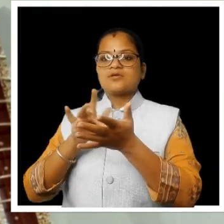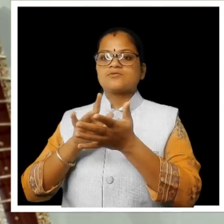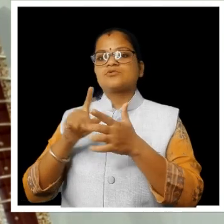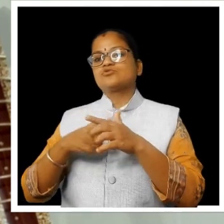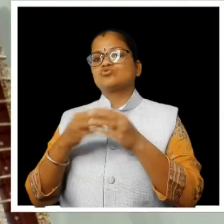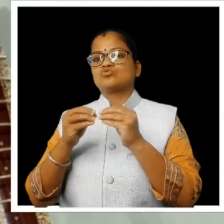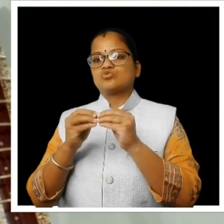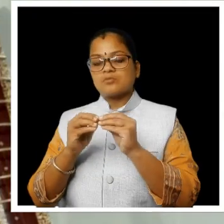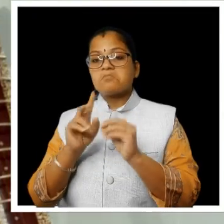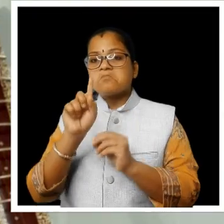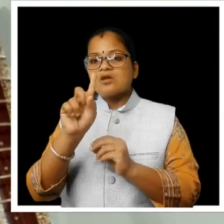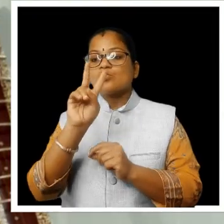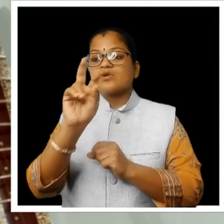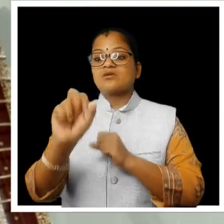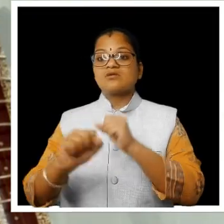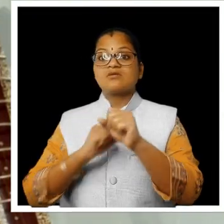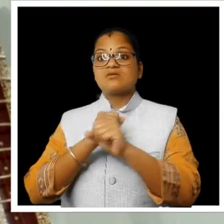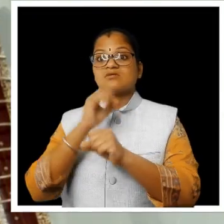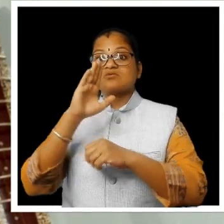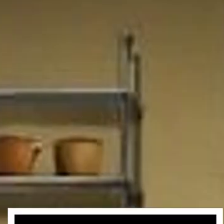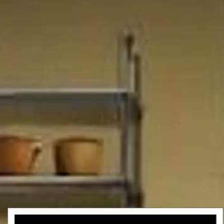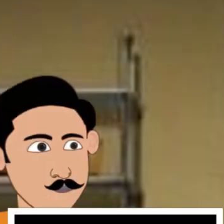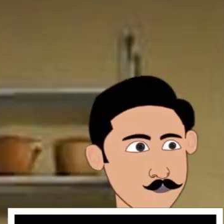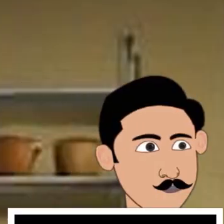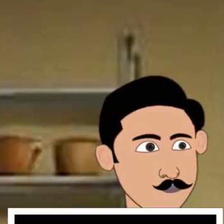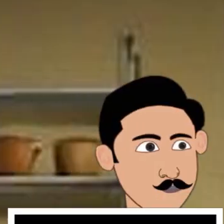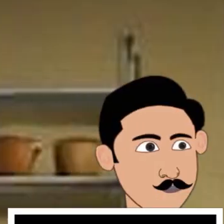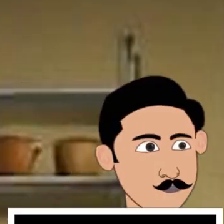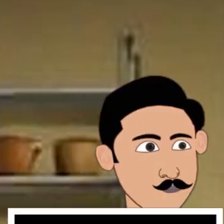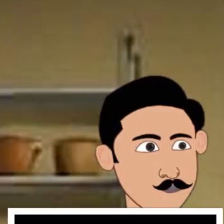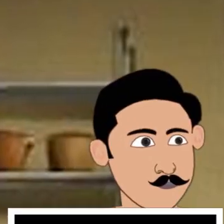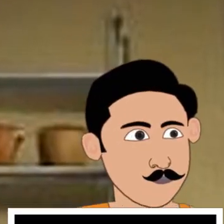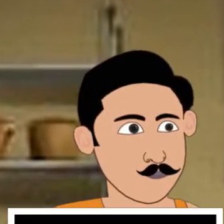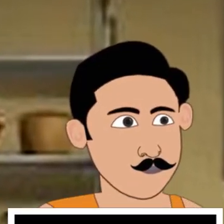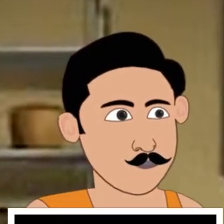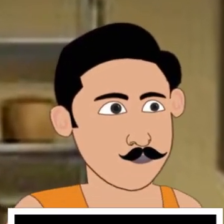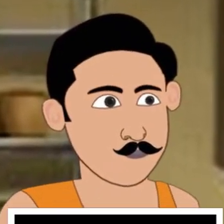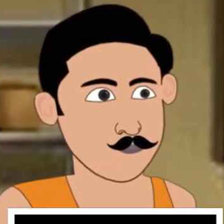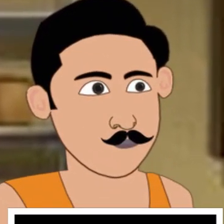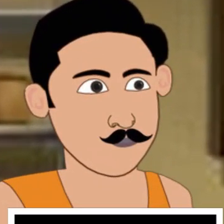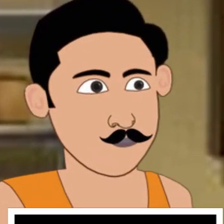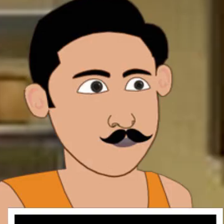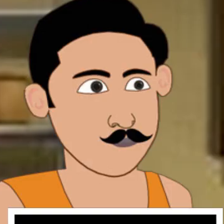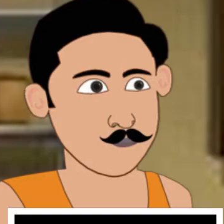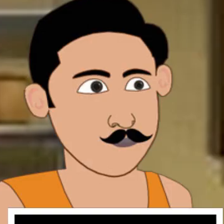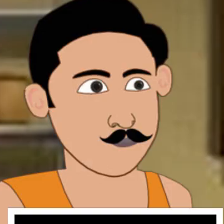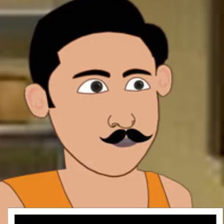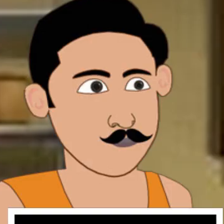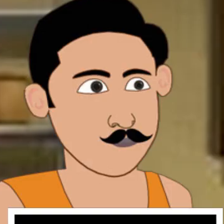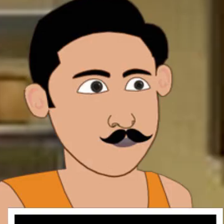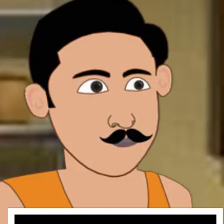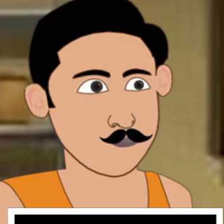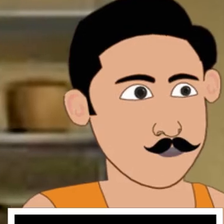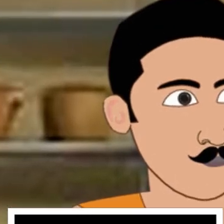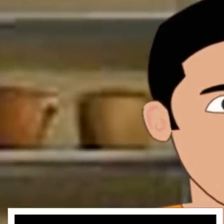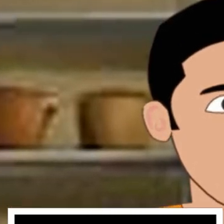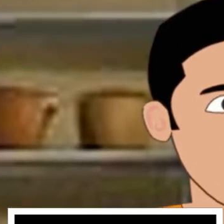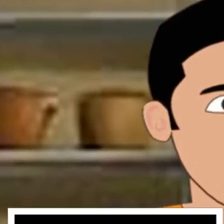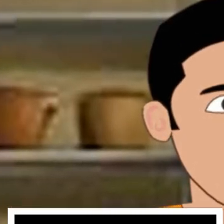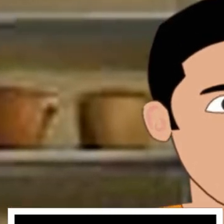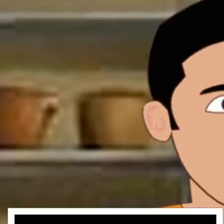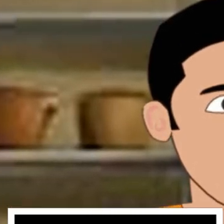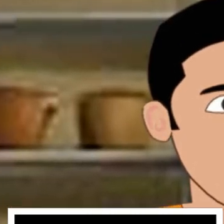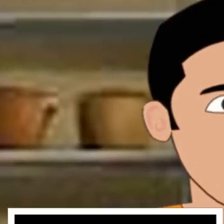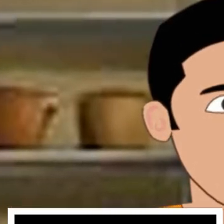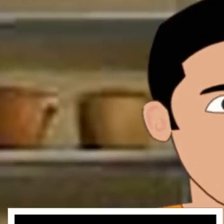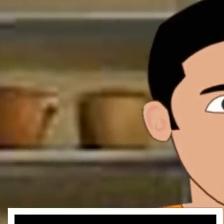ಕೆಲಸ. ಆದರೆ 20 ವರ್ಷದ ಕಾಂಟ್ರಾಕ್ಟ್. ತನ್ನ ಹೆಂಡತಿಯನ್ನು ಕೇಳ್ತಾನೆ, ತುಂಬು ಗರ್ಭಿಣಿ, ಹೋಗಿ ಬರಲ್ಲ, 20 ವರ್ಷ ಬರೋಕ್ಕಾಗಲ್ಲ, ಆದರೆ